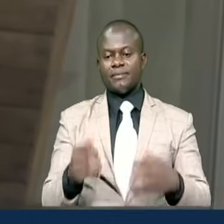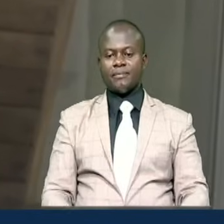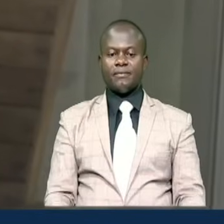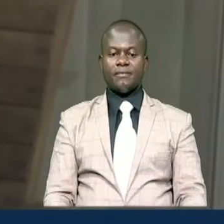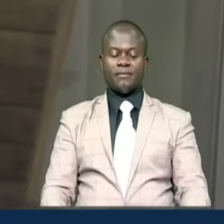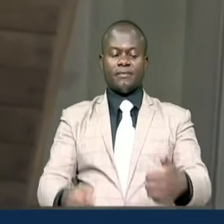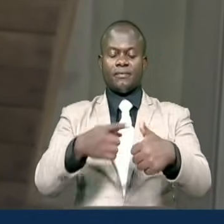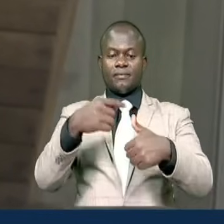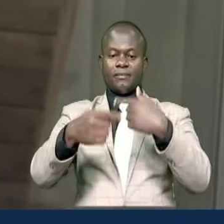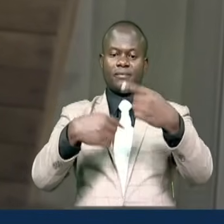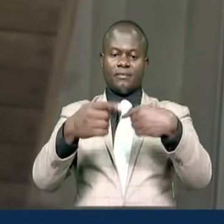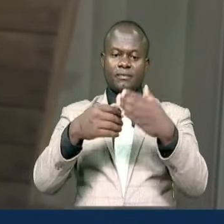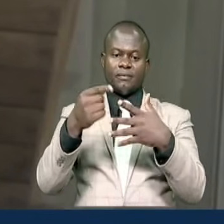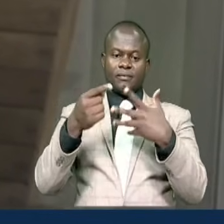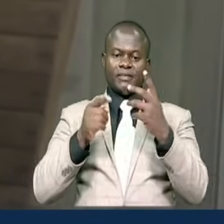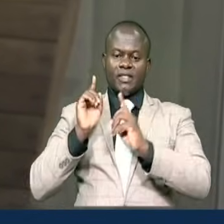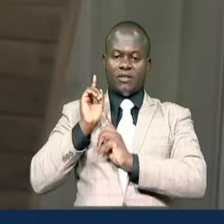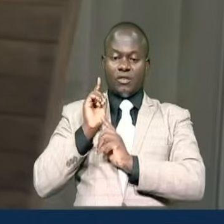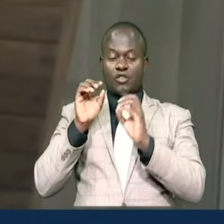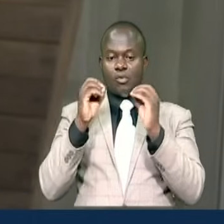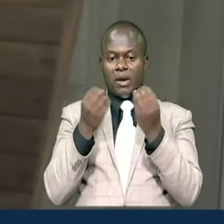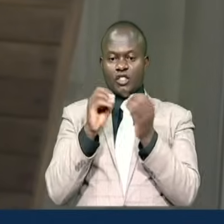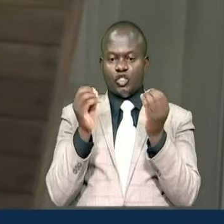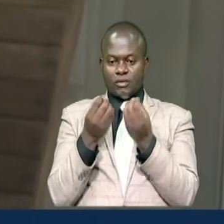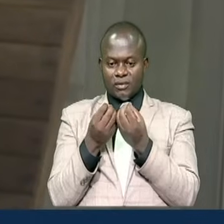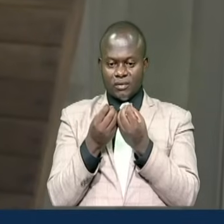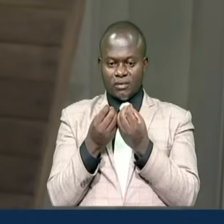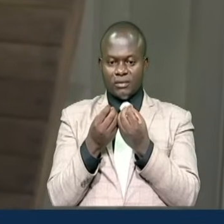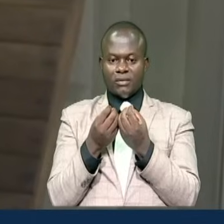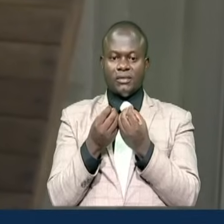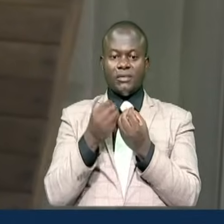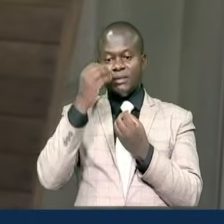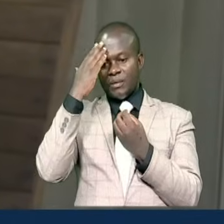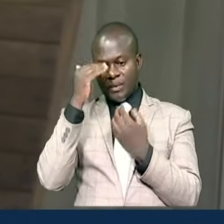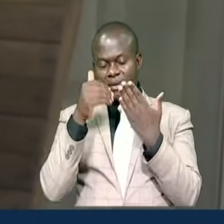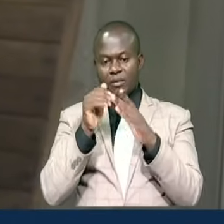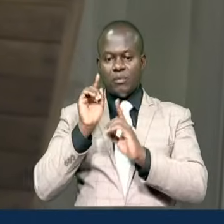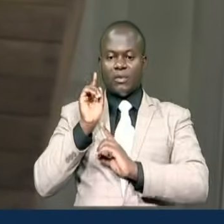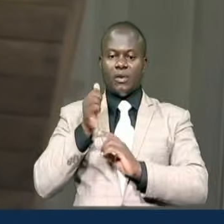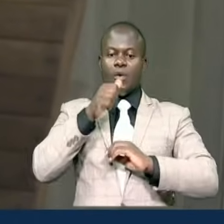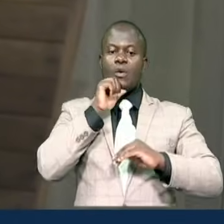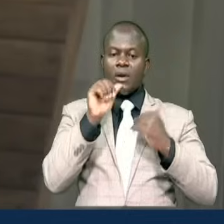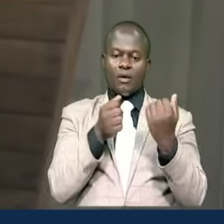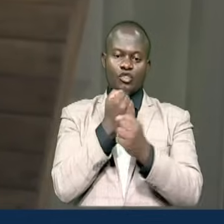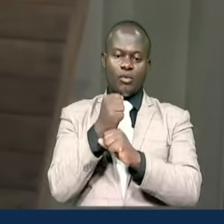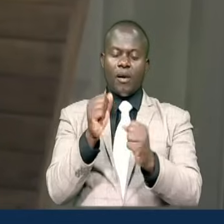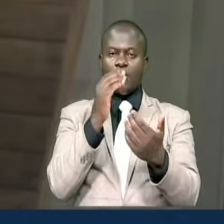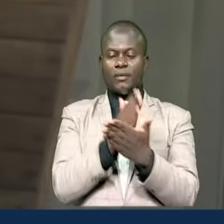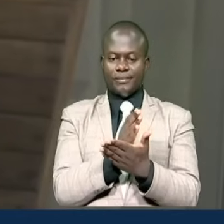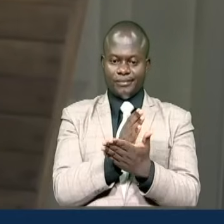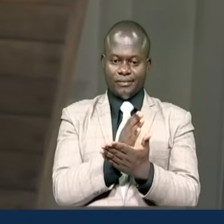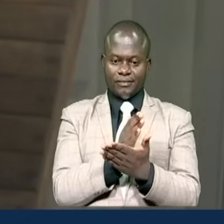Icya mbere ni ugukomeza ibyo twita security operations kuko umutekano ntago ujya uhagarara.